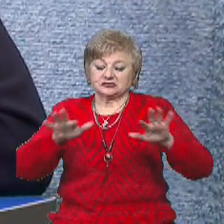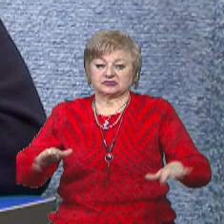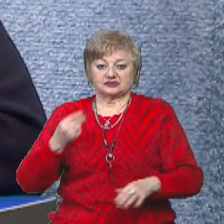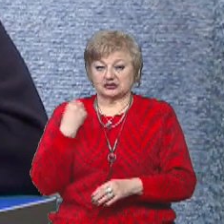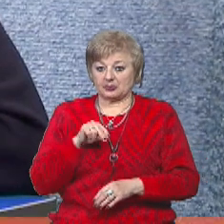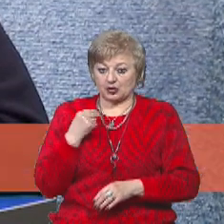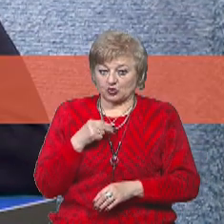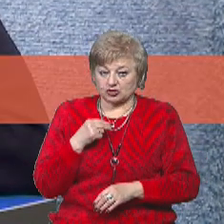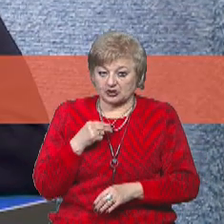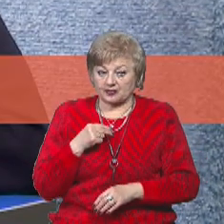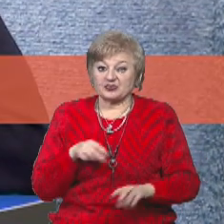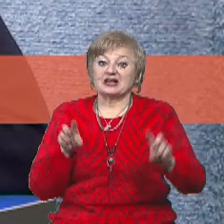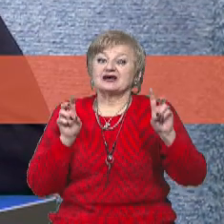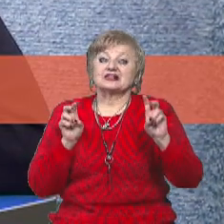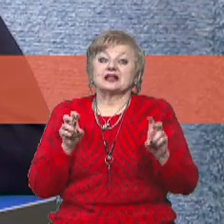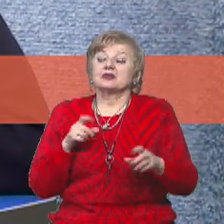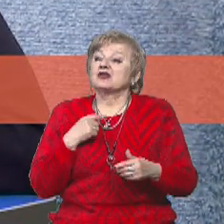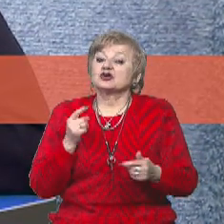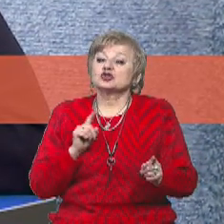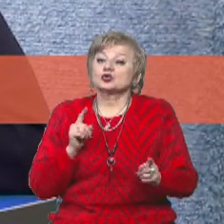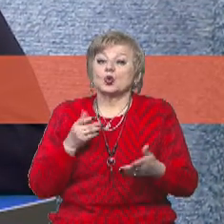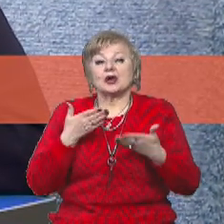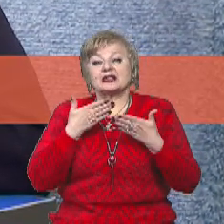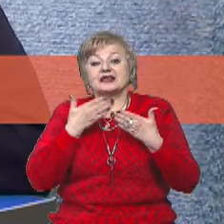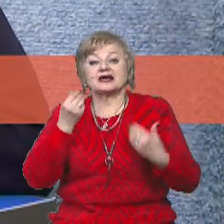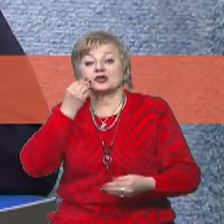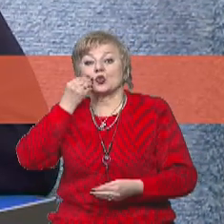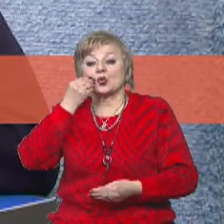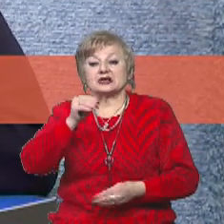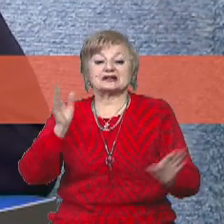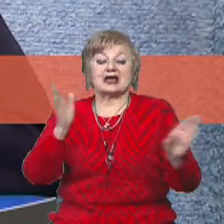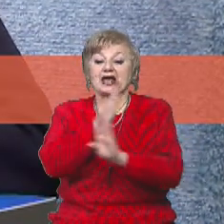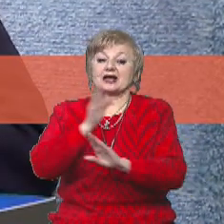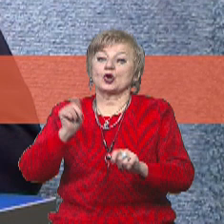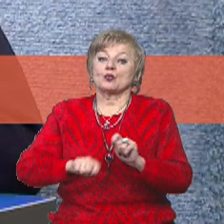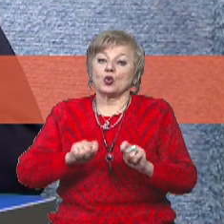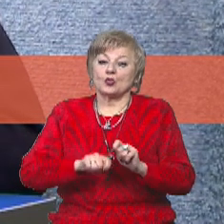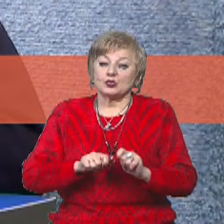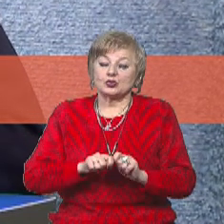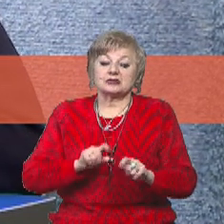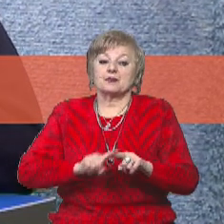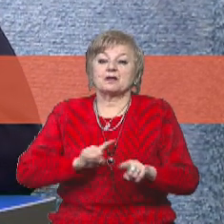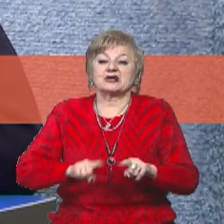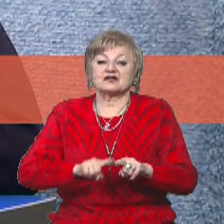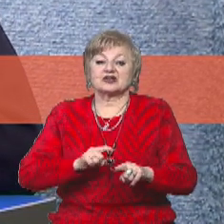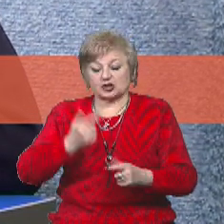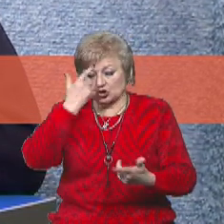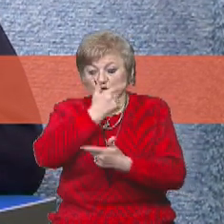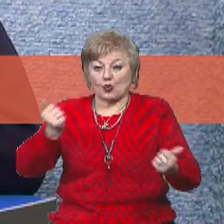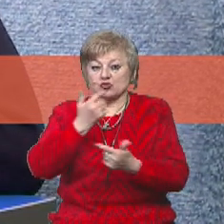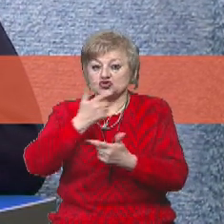Запоріжжя. Темі відсутності якісного екомоніторингу і оперативного